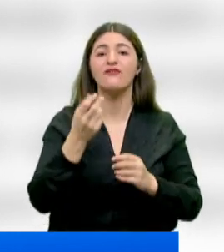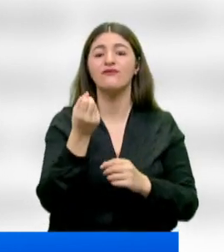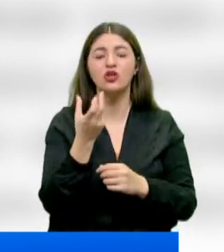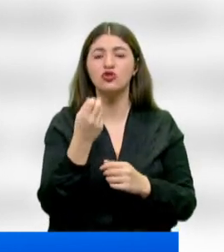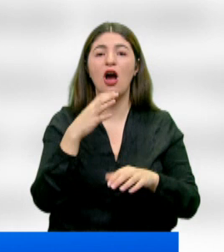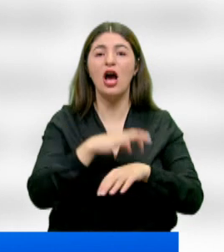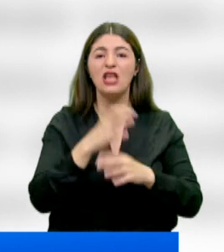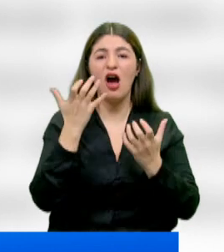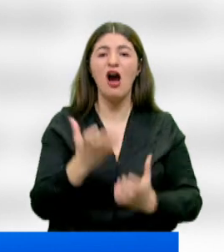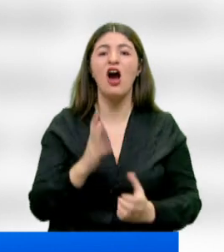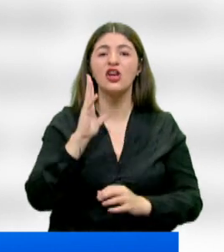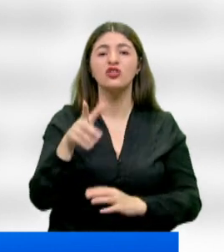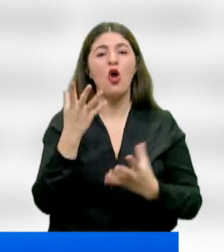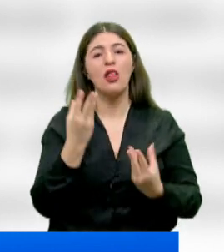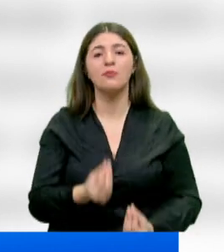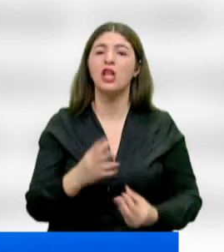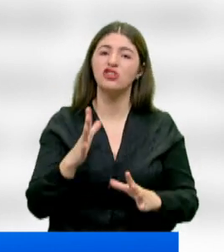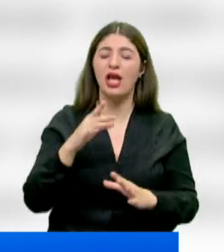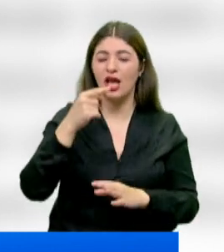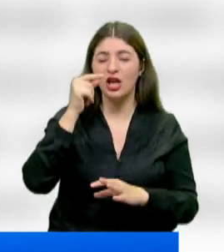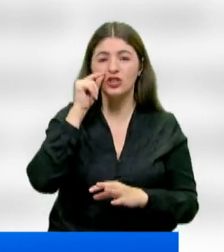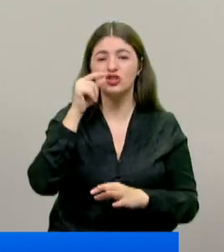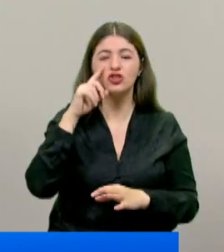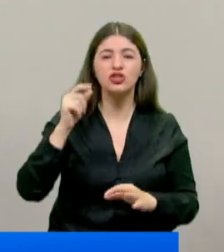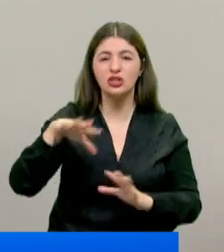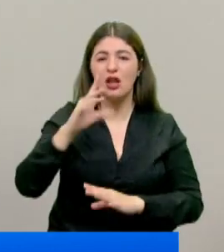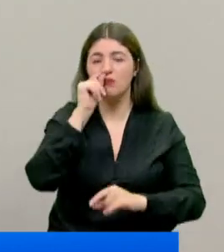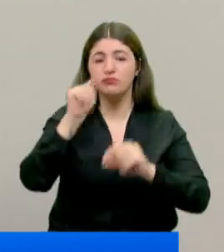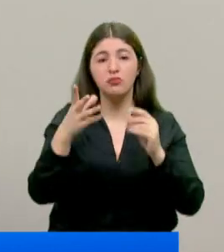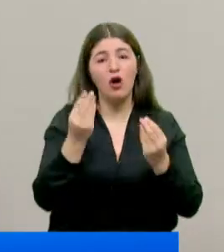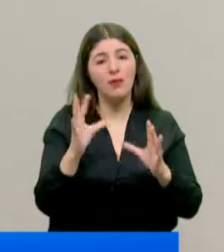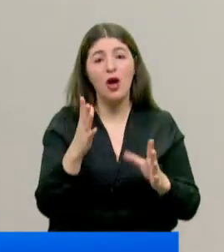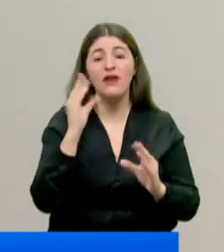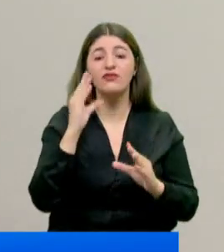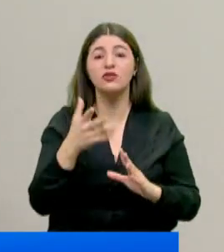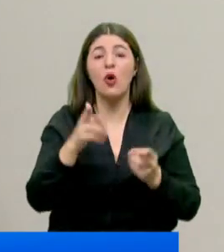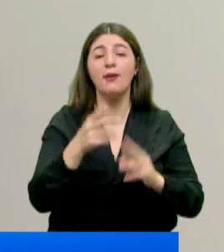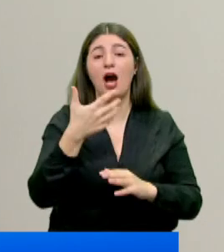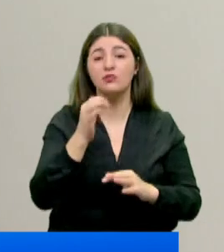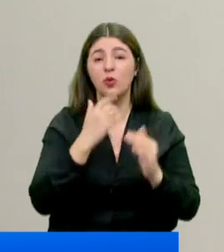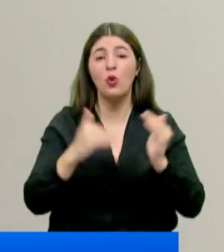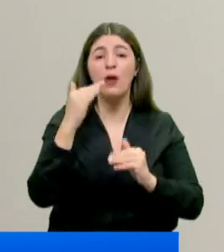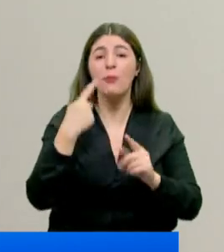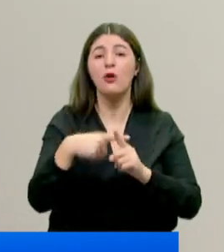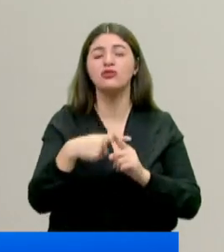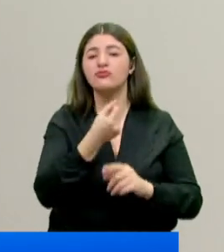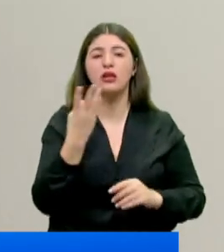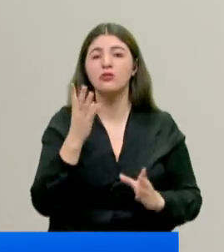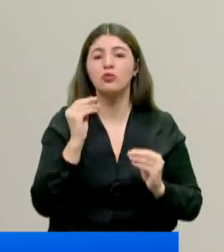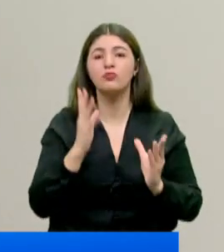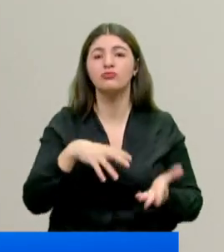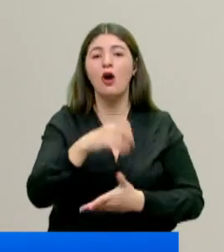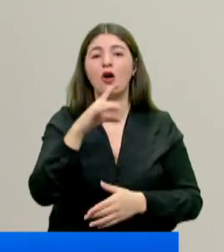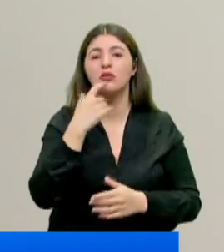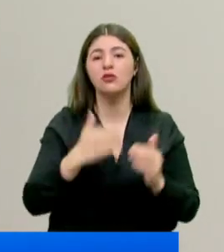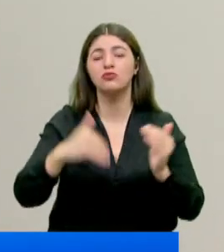birisi hastalığı ağır geçirebilecek Kişilere taşıyabilmektedir en fazla ölüm 60 yaş üstü Ama fıkraların büyük bir kısmı da